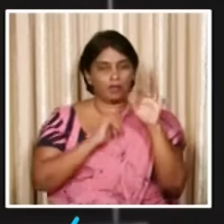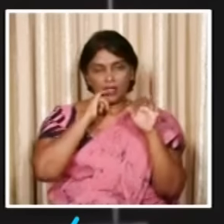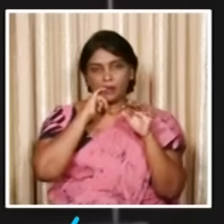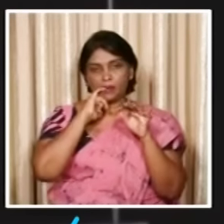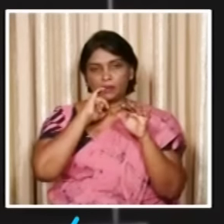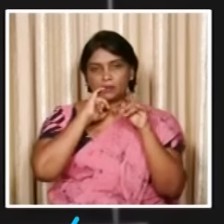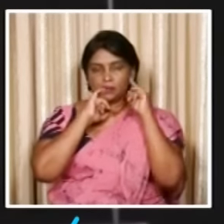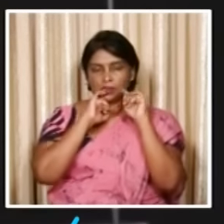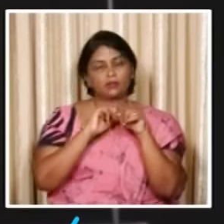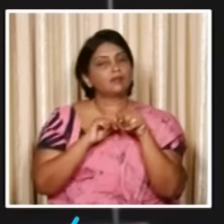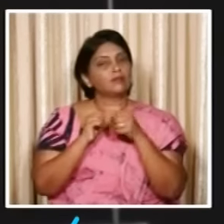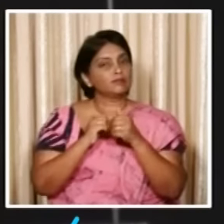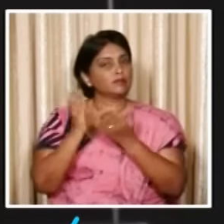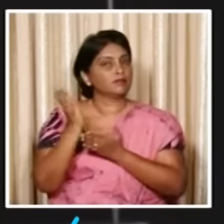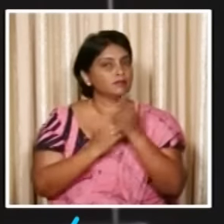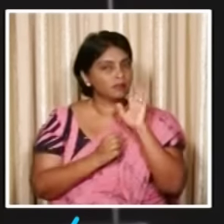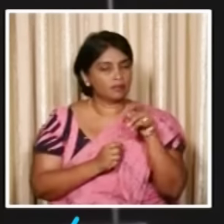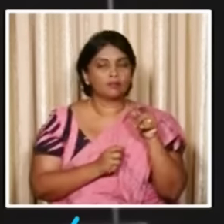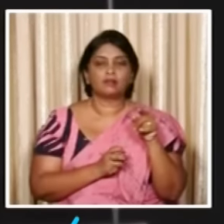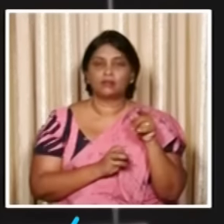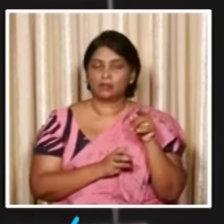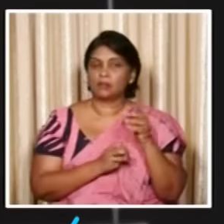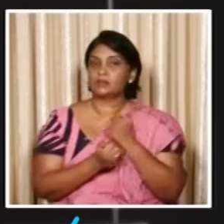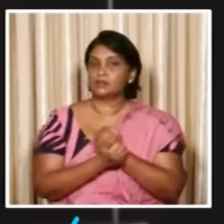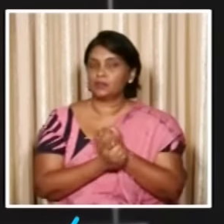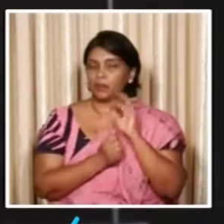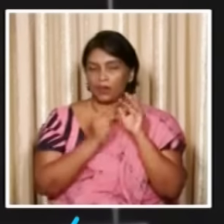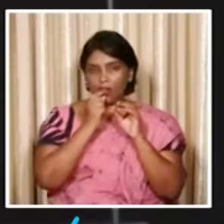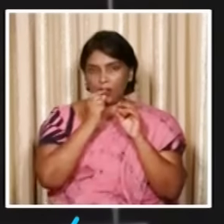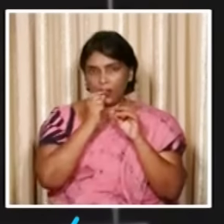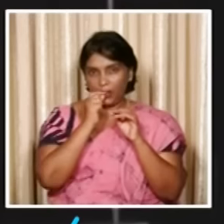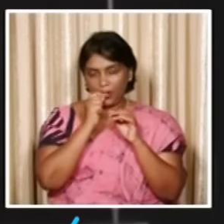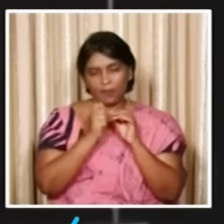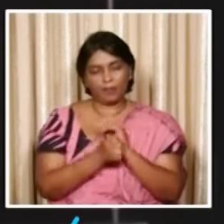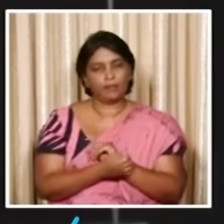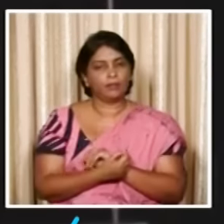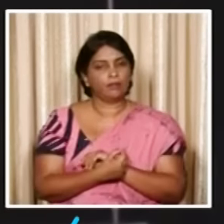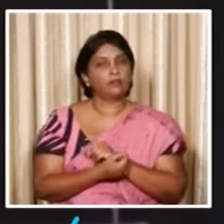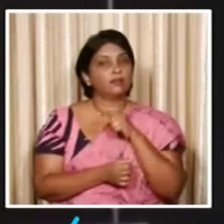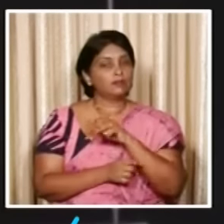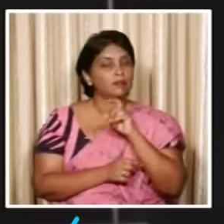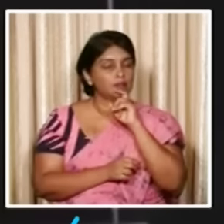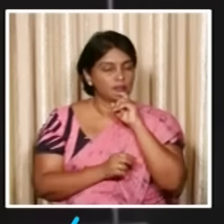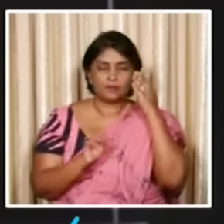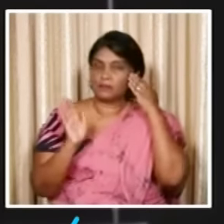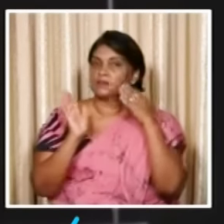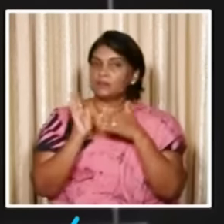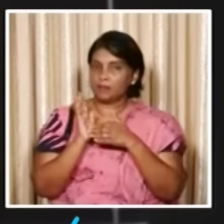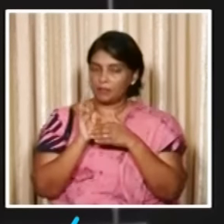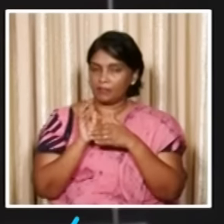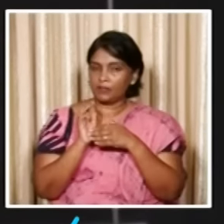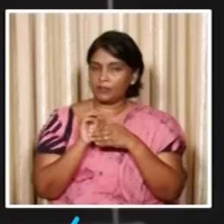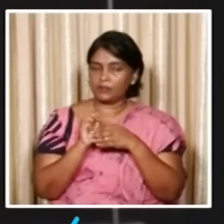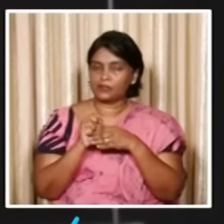B/2084/19/43/94 ஆம் இலக்க வழக்கு போலீசாரால் தாக்கல் செய்யப்பட்ட நிலையில் அவ்வழக்கை முன்னிறுத்தி ஆலய பூசகர் மற்றும் நிர்வாக உறுப்பினர்கள்